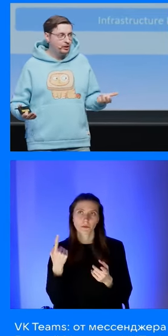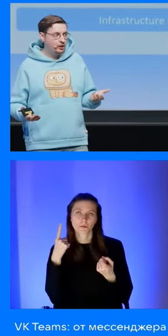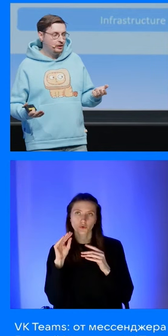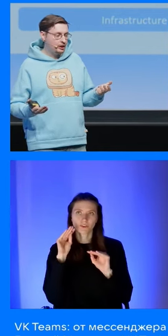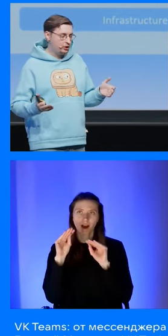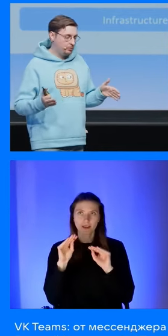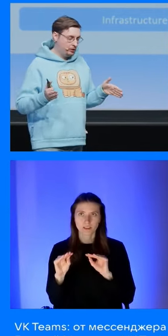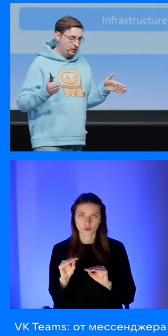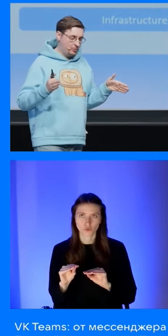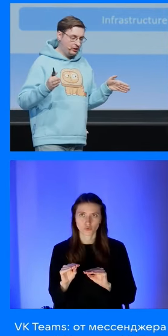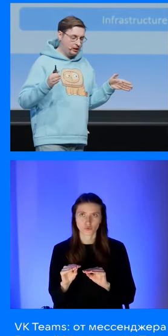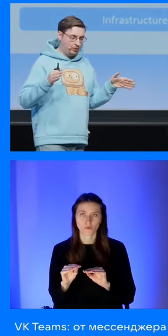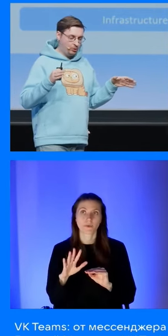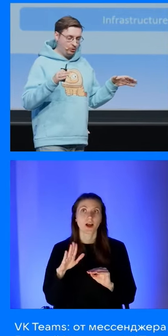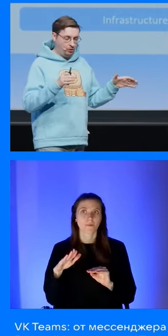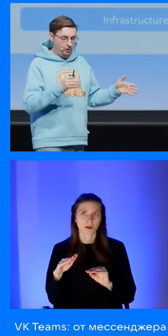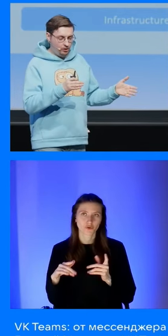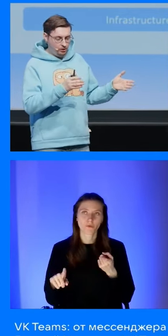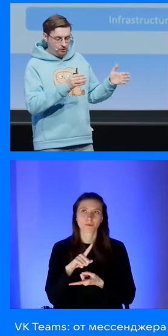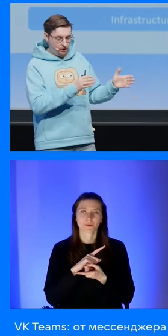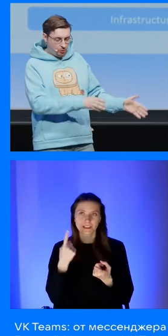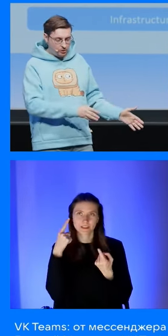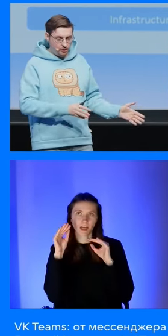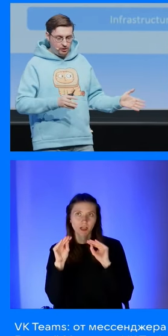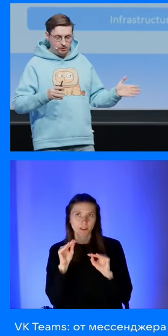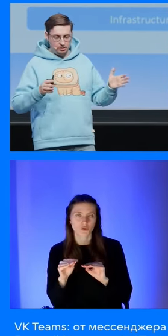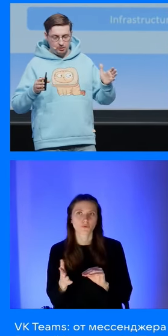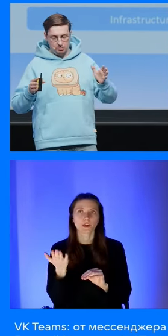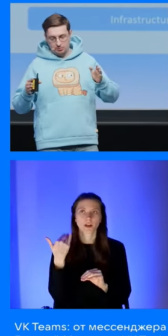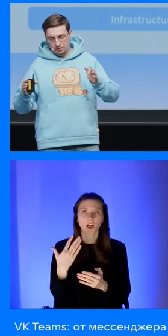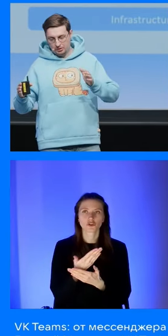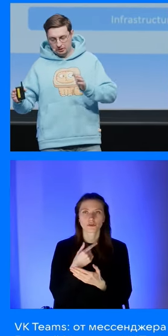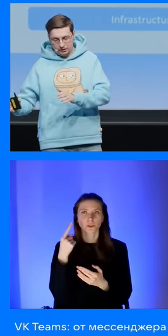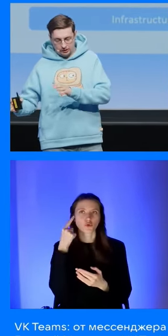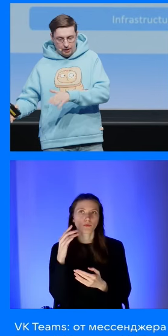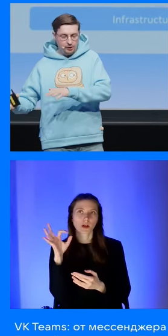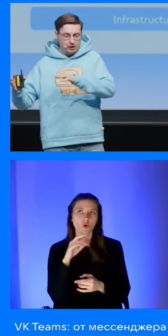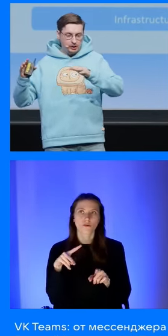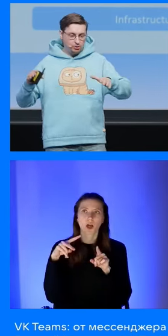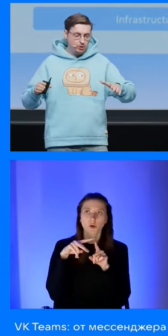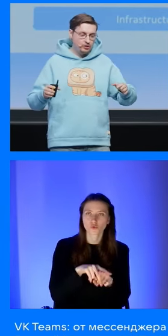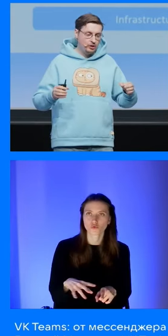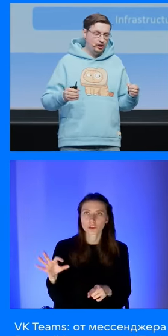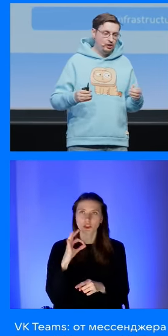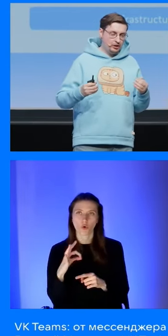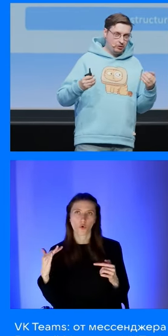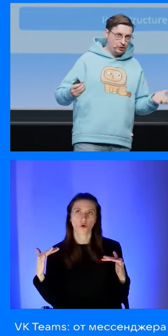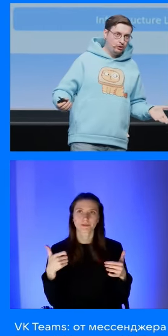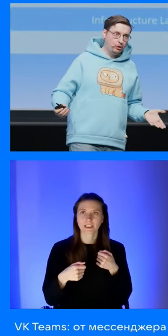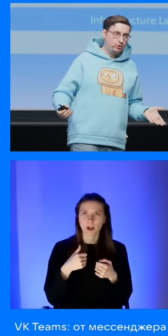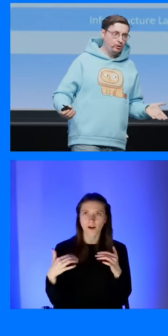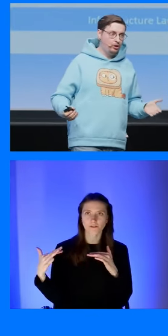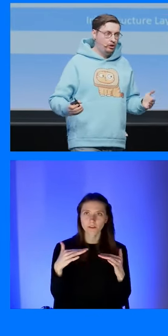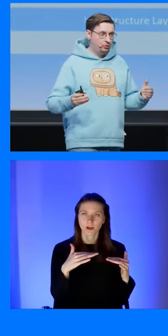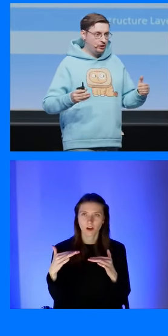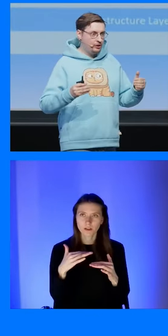поменялась. А раньше мы смотрели в сторону нагрузки, там, трафика, отказоустойчивости. Сегодня это